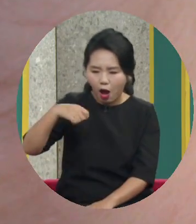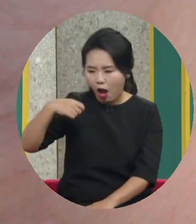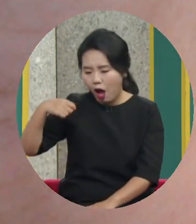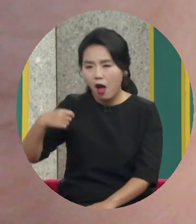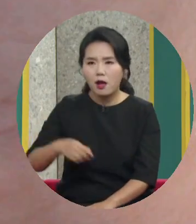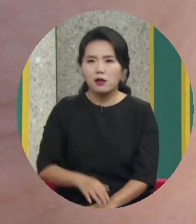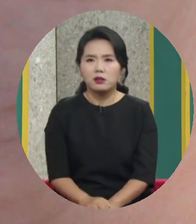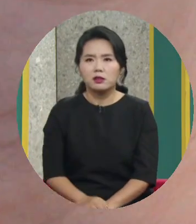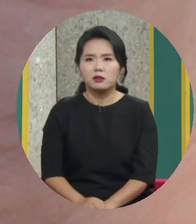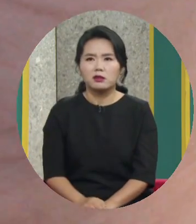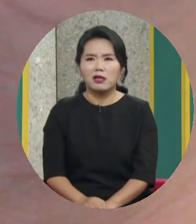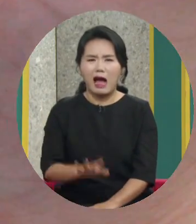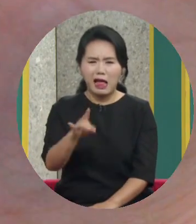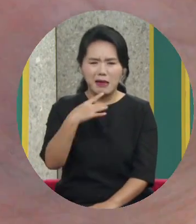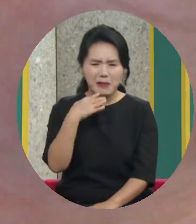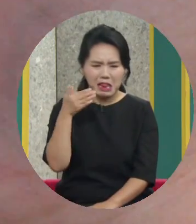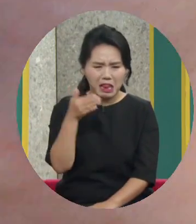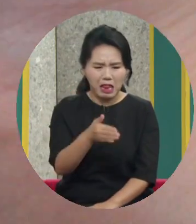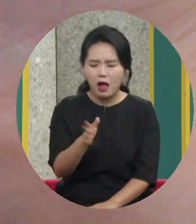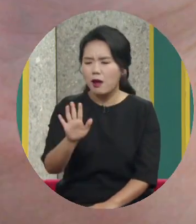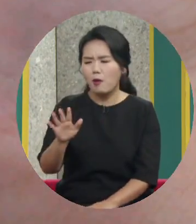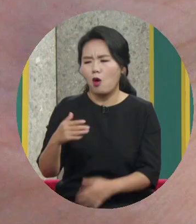너 이러면 건강하지 않아.